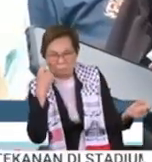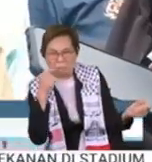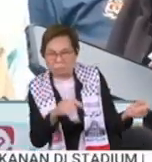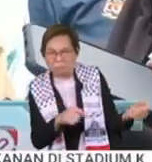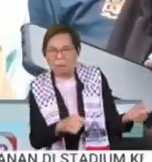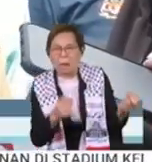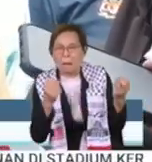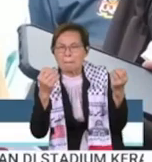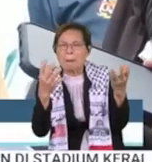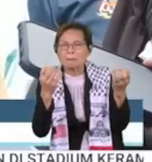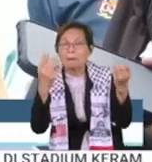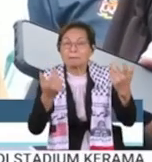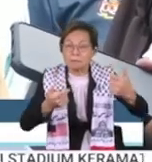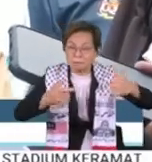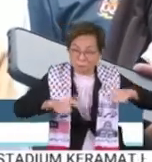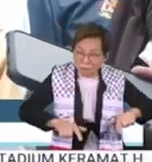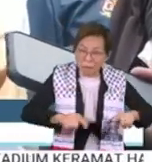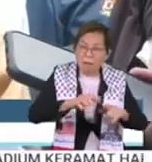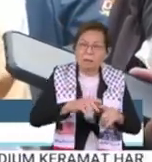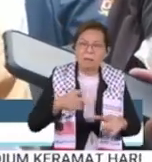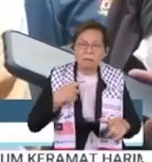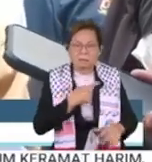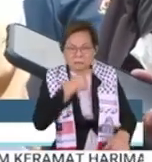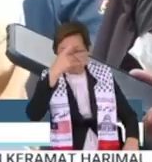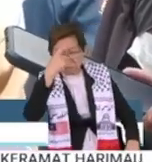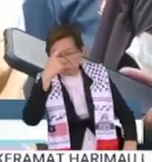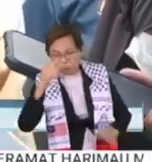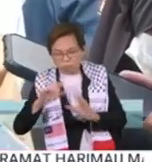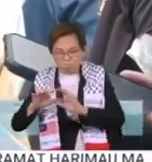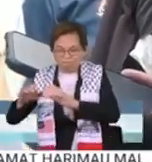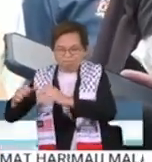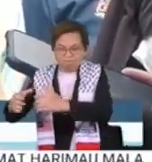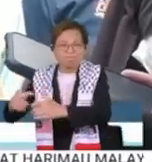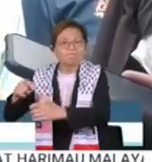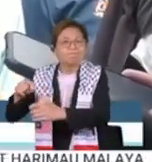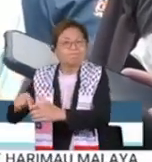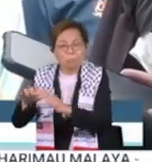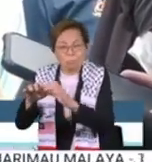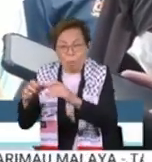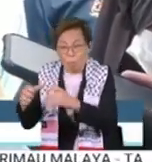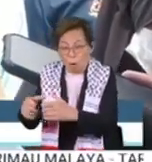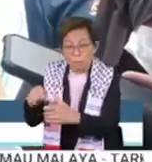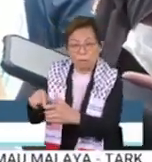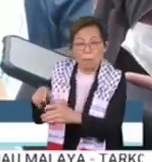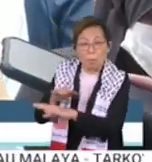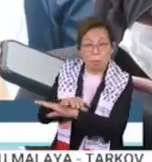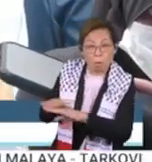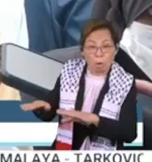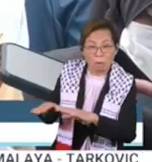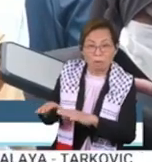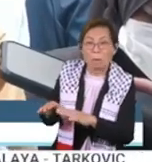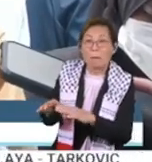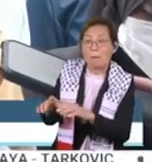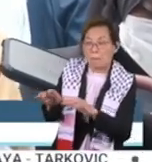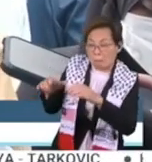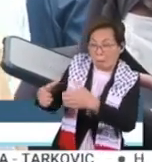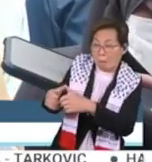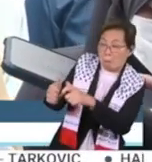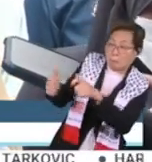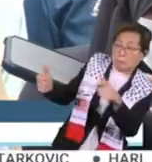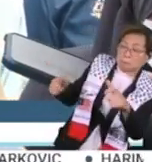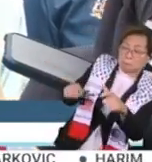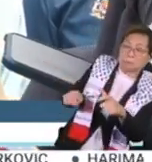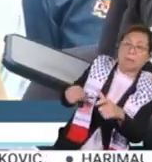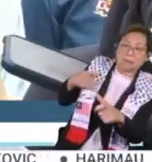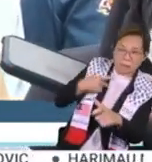Banyak kejadian ni kadang-kadang melibatkan apa yang kita syaki sebagai sindiket-sindiket yang bukan kecil-kecil lah sindiket ni. Jadi